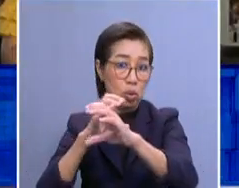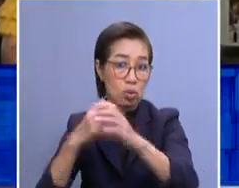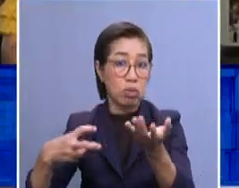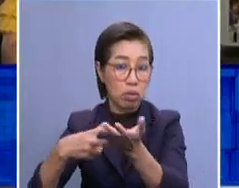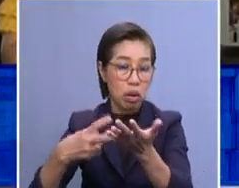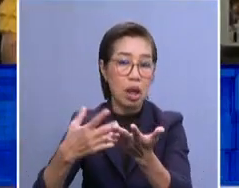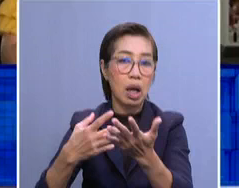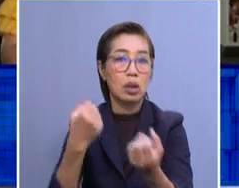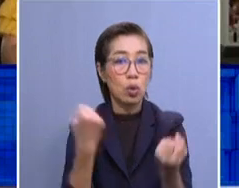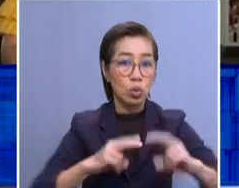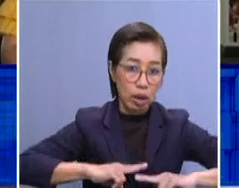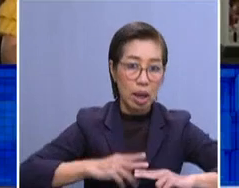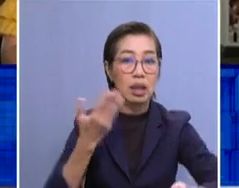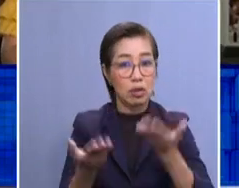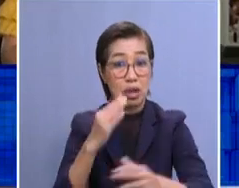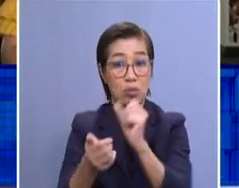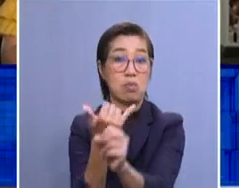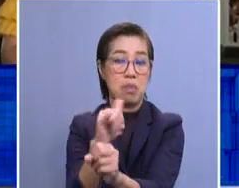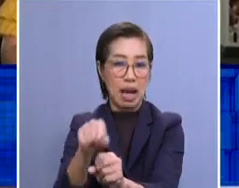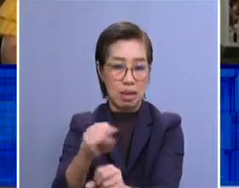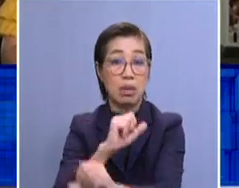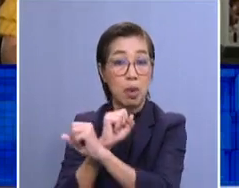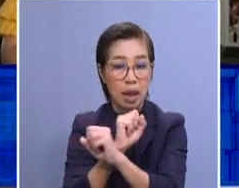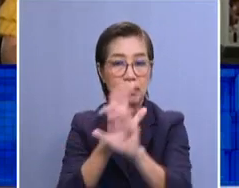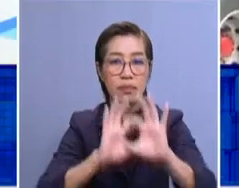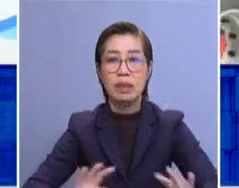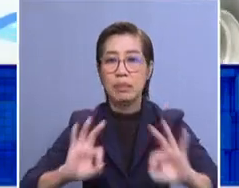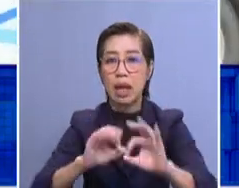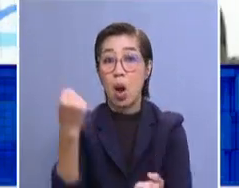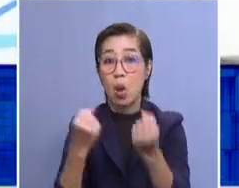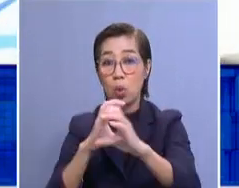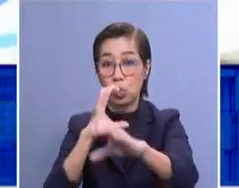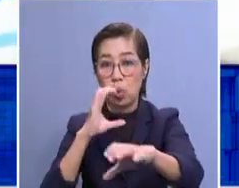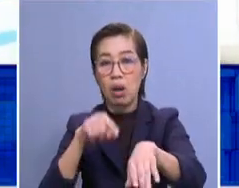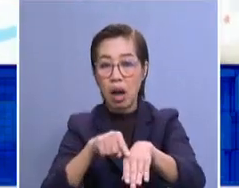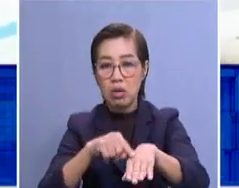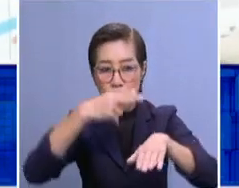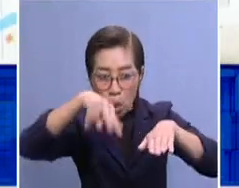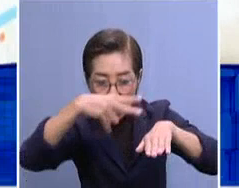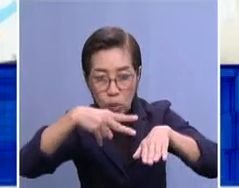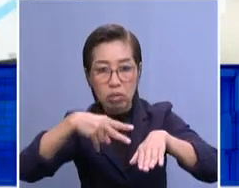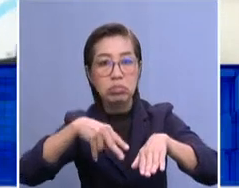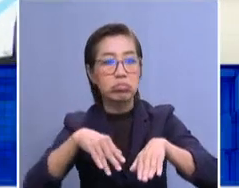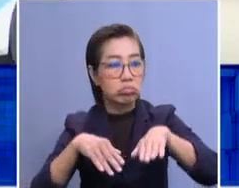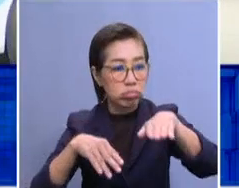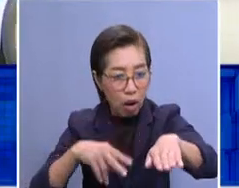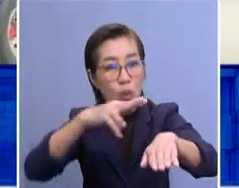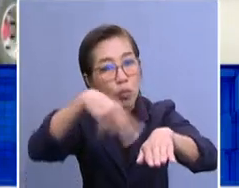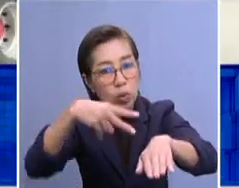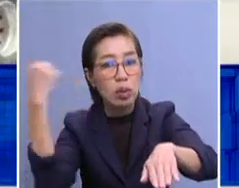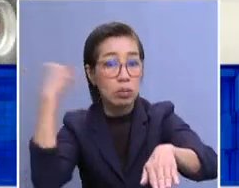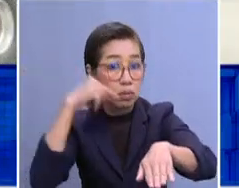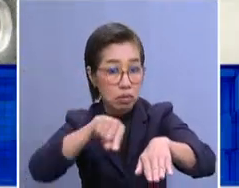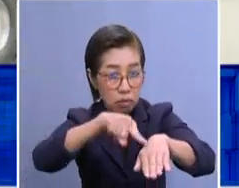และก็ขับขี่รถส่วนบุคคลในช่วงปีใหม่นี้โดยเฉพาะกิจกรรมสแกนเข้มรถโดยสารทุกสถานีก็คือจะตรวจความพร้อมของรถ